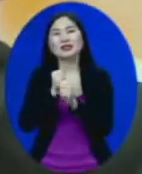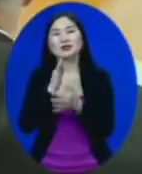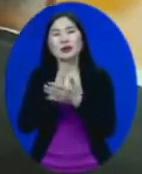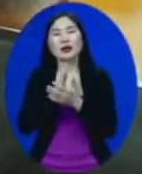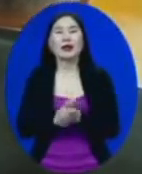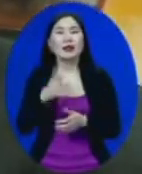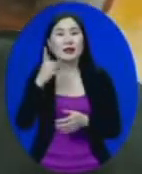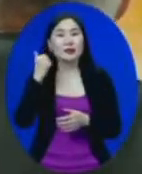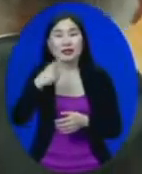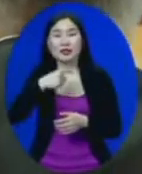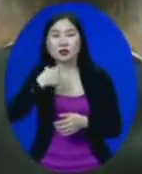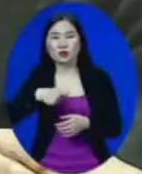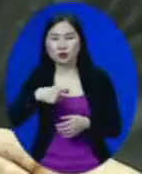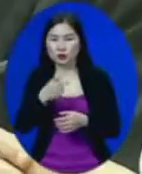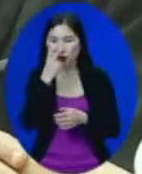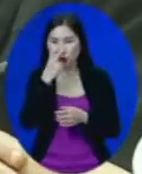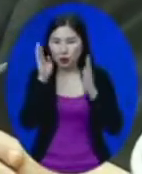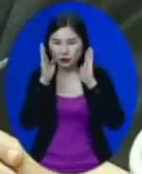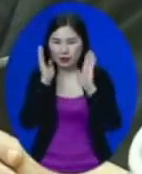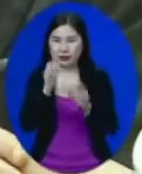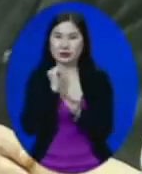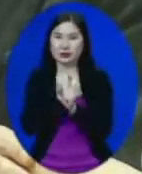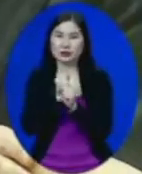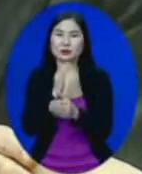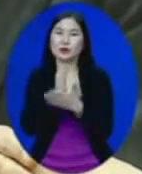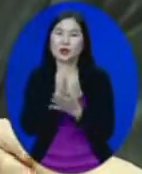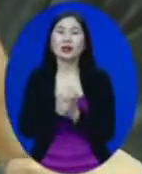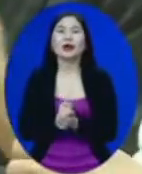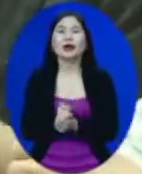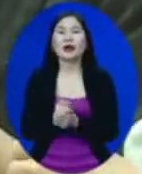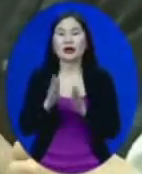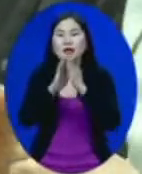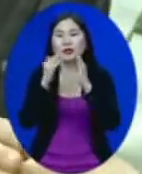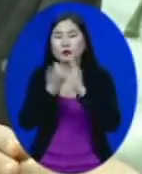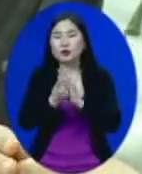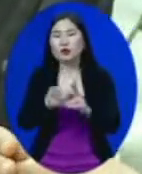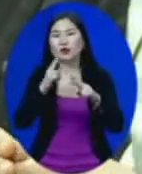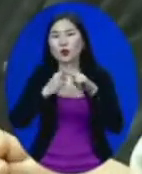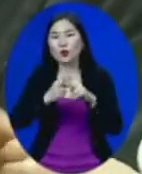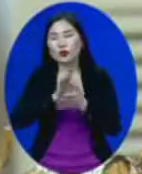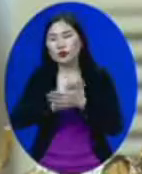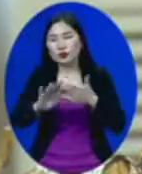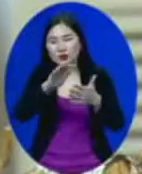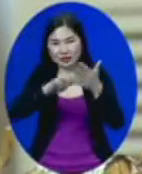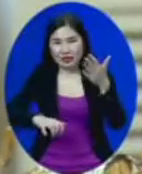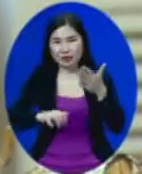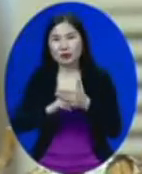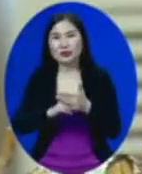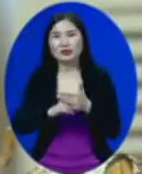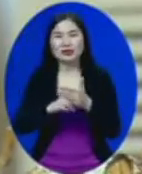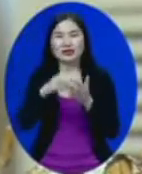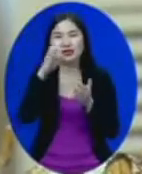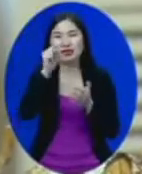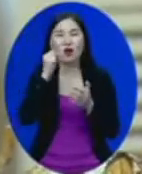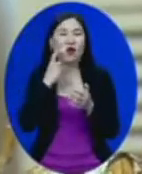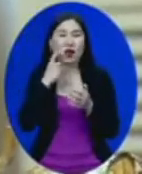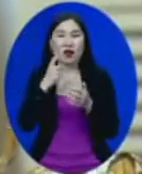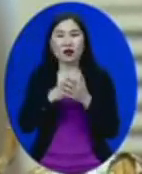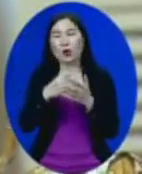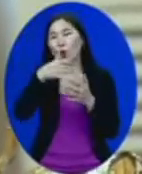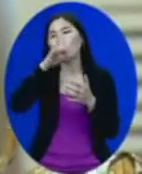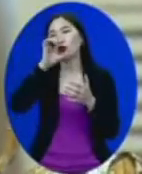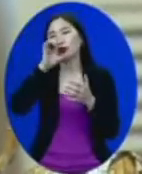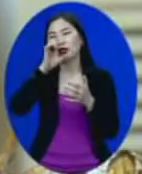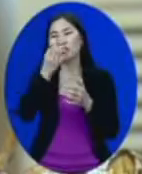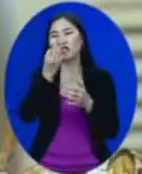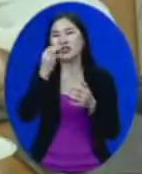бүлэг онцгой анхаарал хандуулан ажиллаж байна. Эмгтэй гишүүдийн бүлгээс гэр бүлийн тухай хуулийн шинчилсэн найруулга, сахарын өндөр агуулмжтай